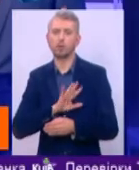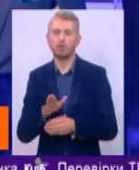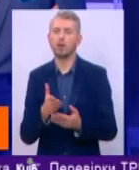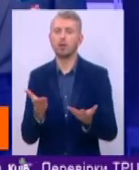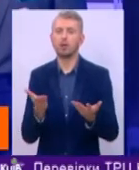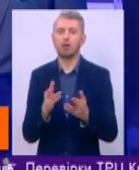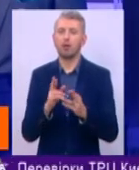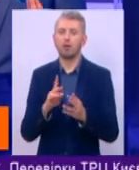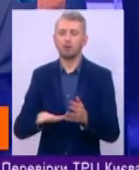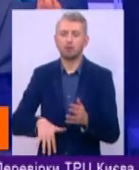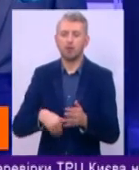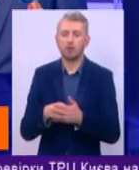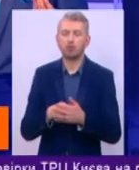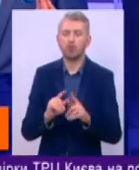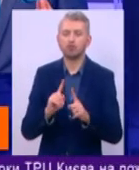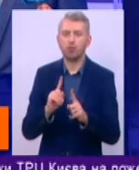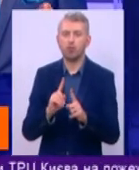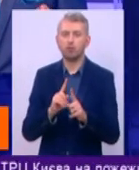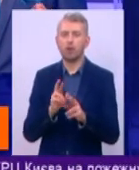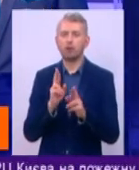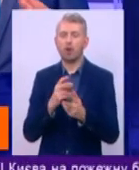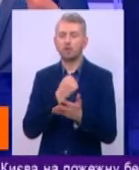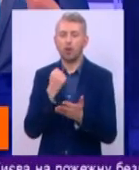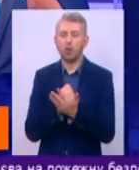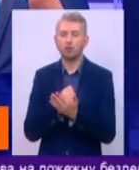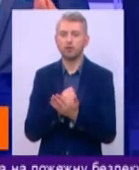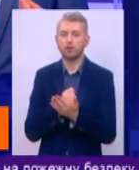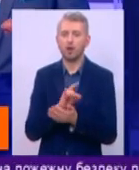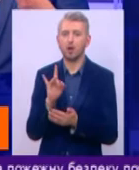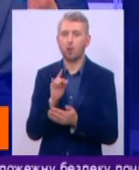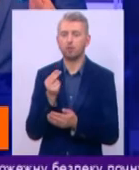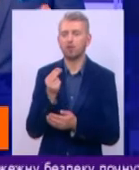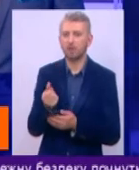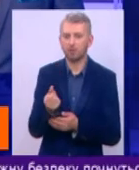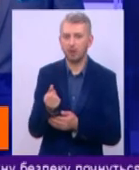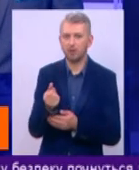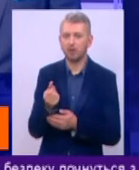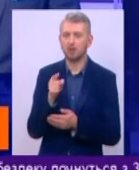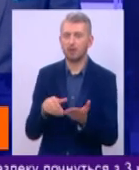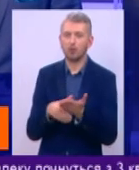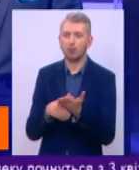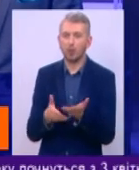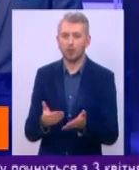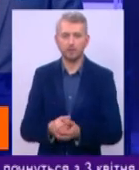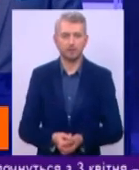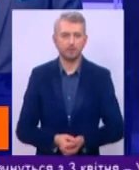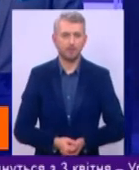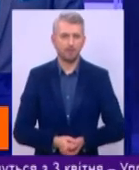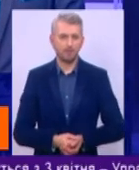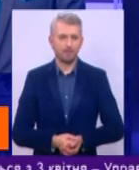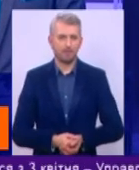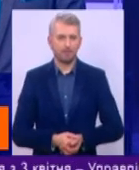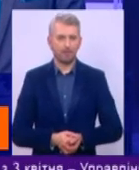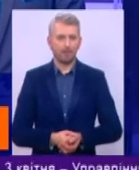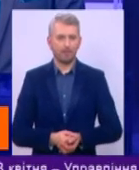Як за рахунок чого встановлюється розмір цієї виплати, цієї допомоги?